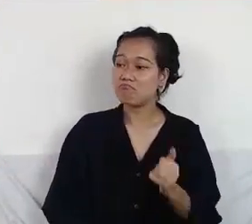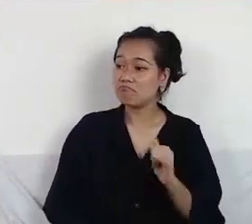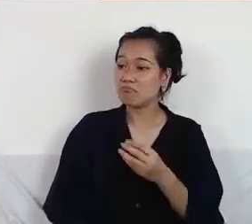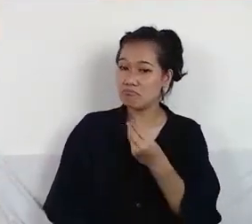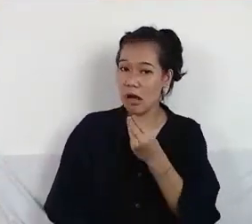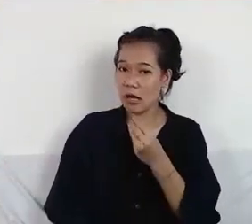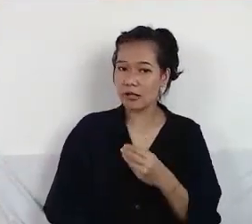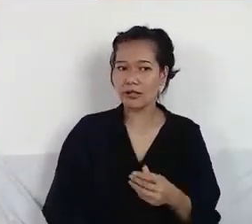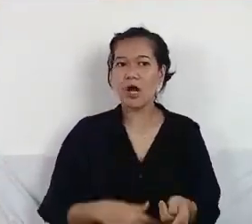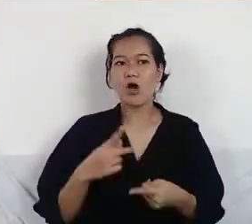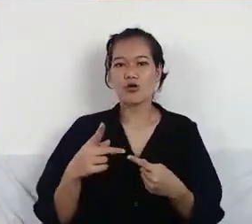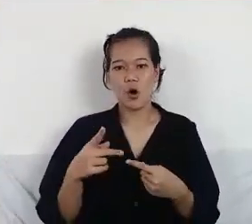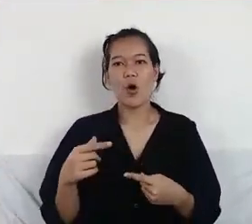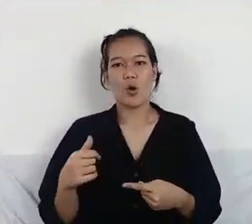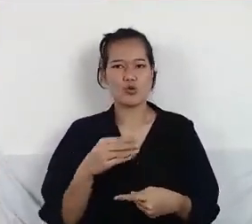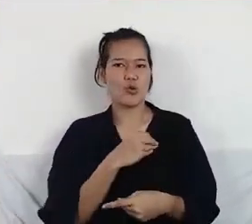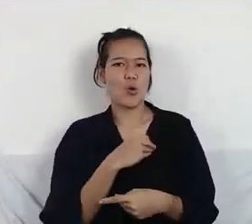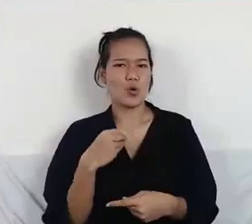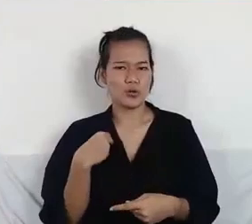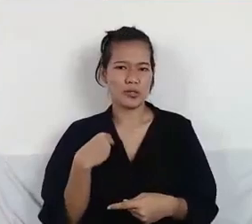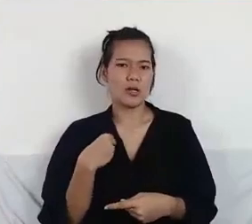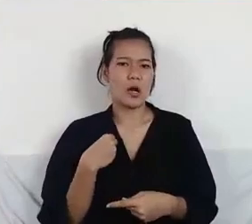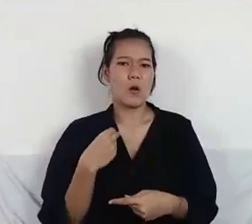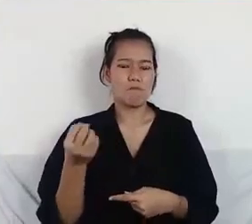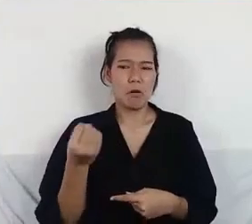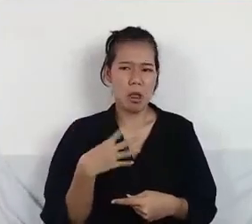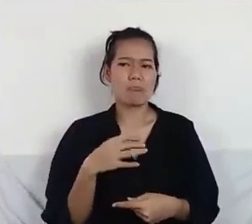Nek Pak dokter pasti makan.